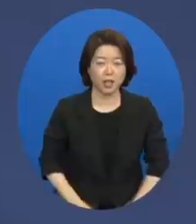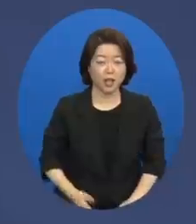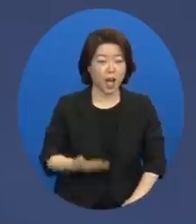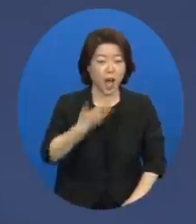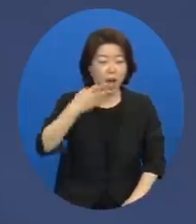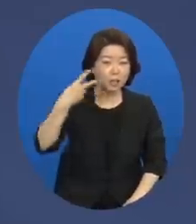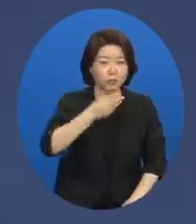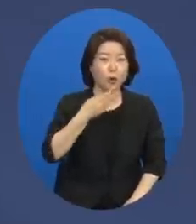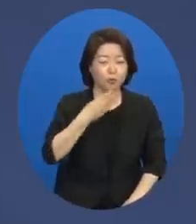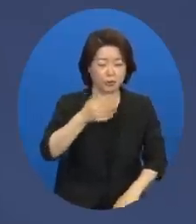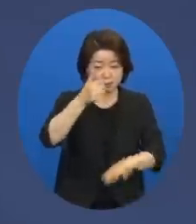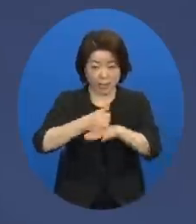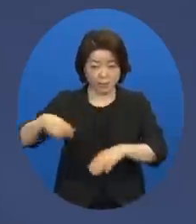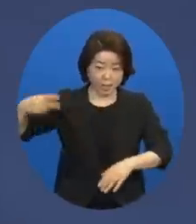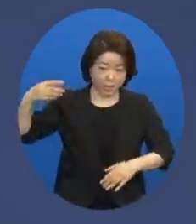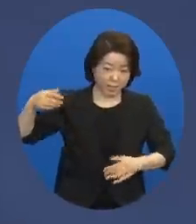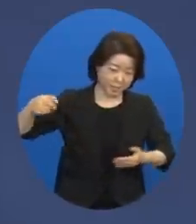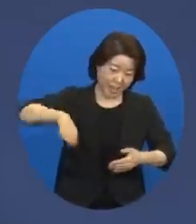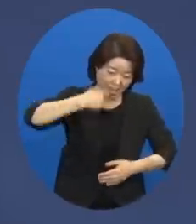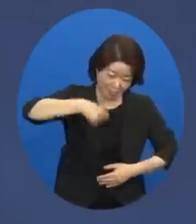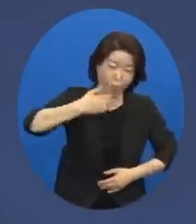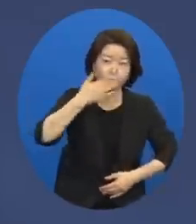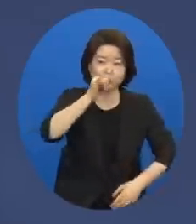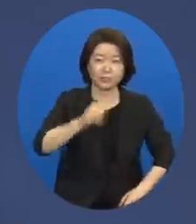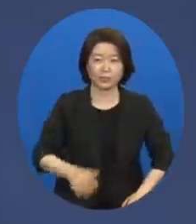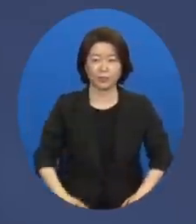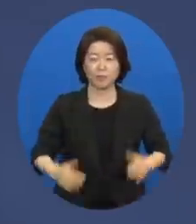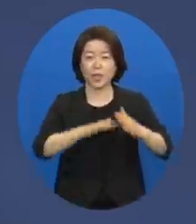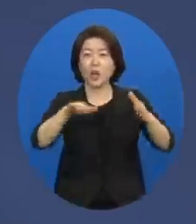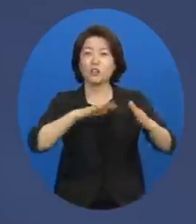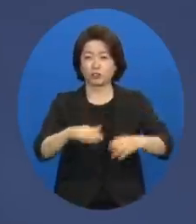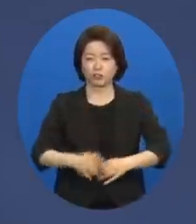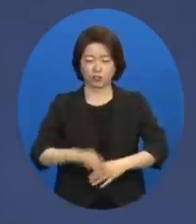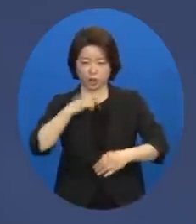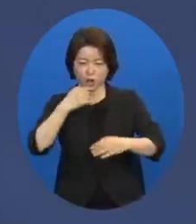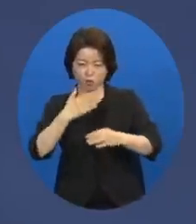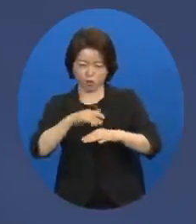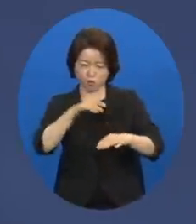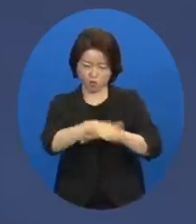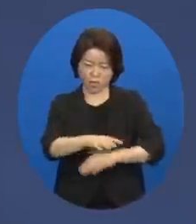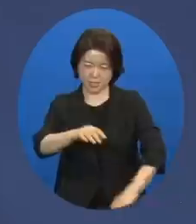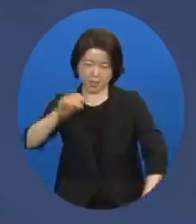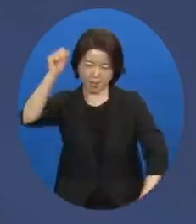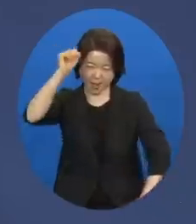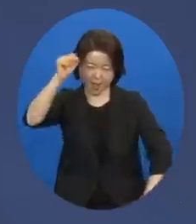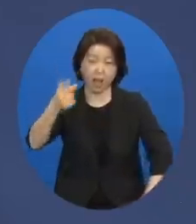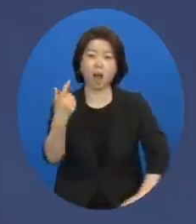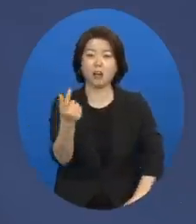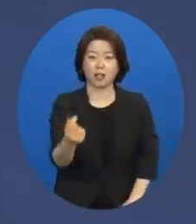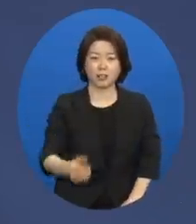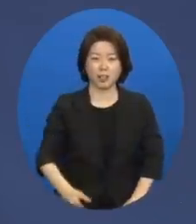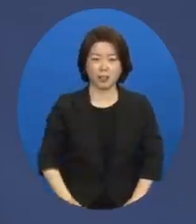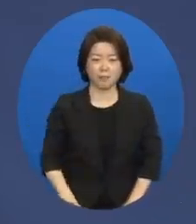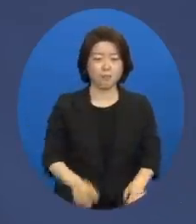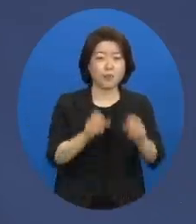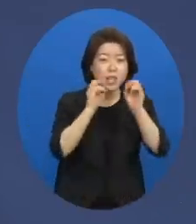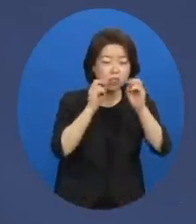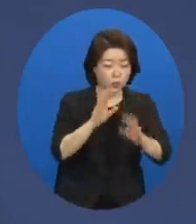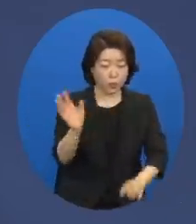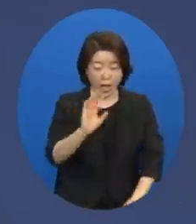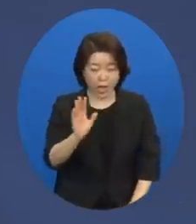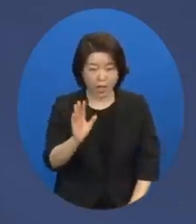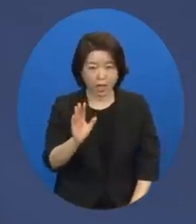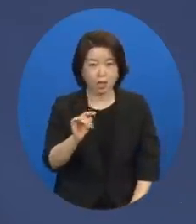하고 끝까지 먹을 수 있어요. 그러니까 우리 집안 분위기는 공산당 구호외치는 분위기였어요. 그래서 선교를 안 한다는